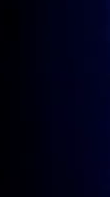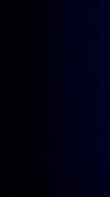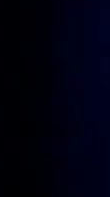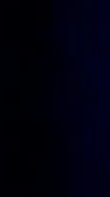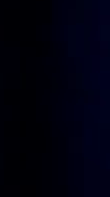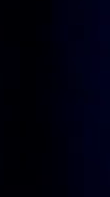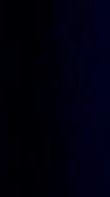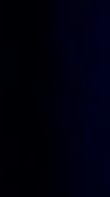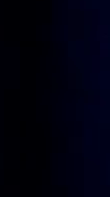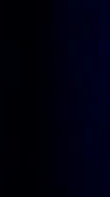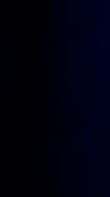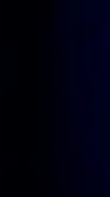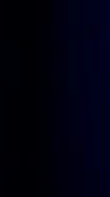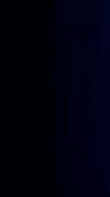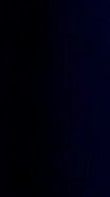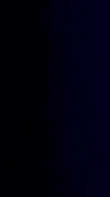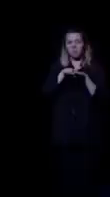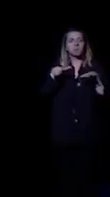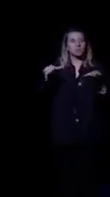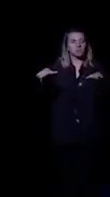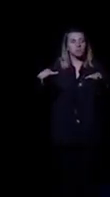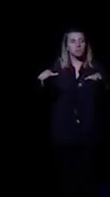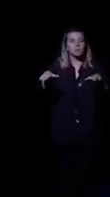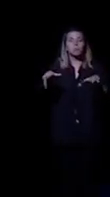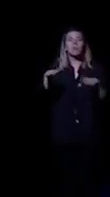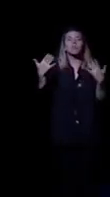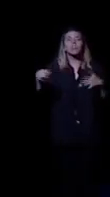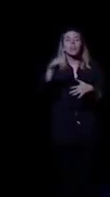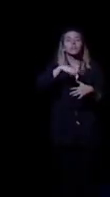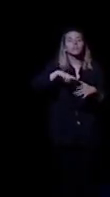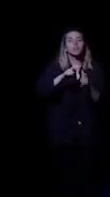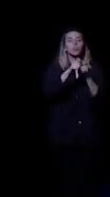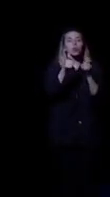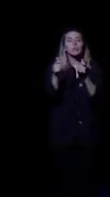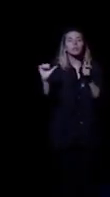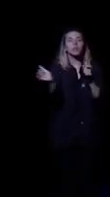fais ce parallèle ? Est-ce que vous vous êtes déjà demandé dans vos entreprises